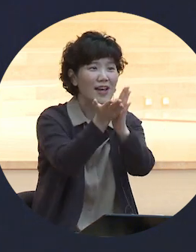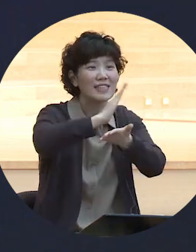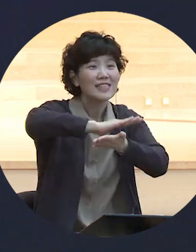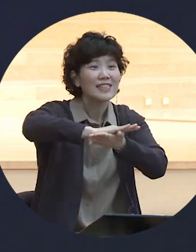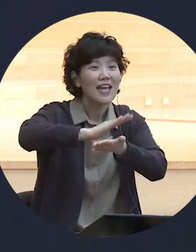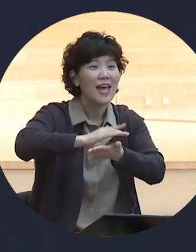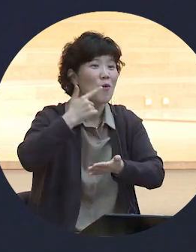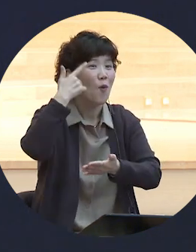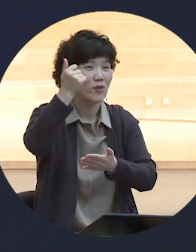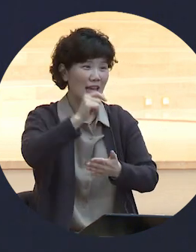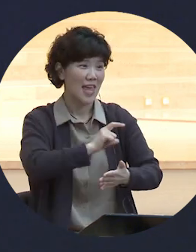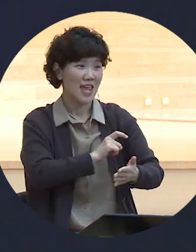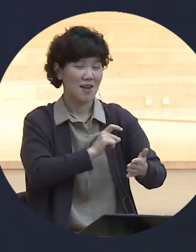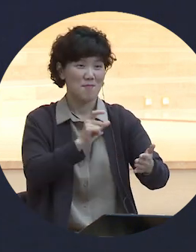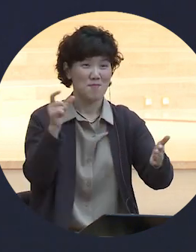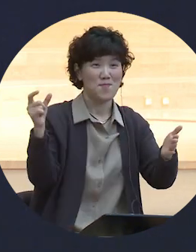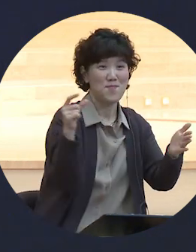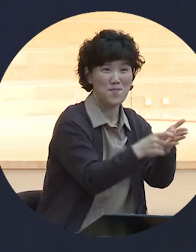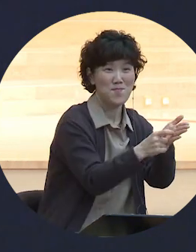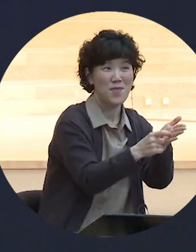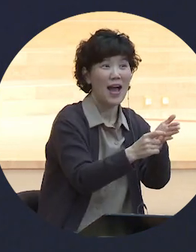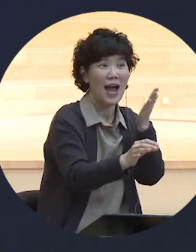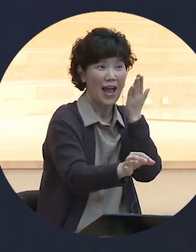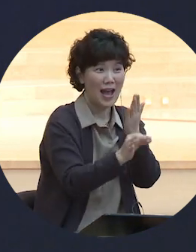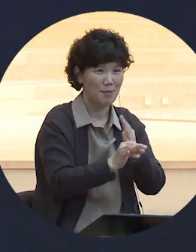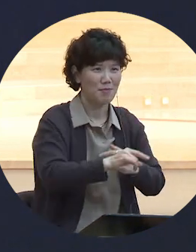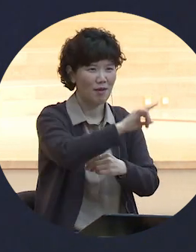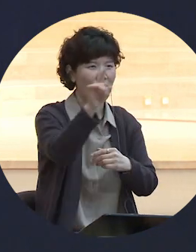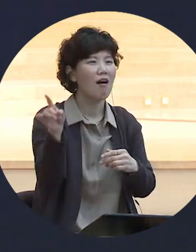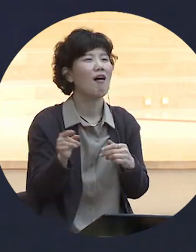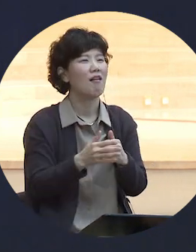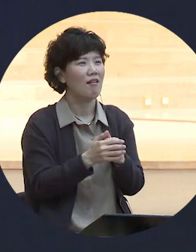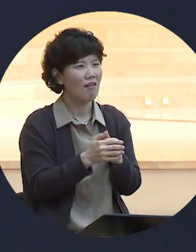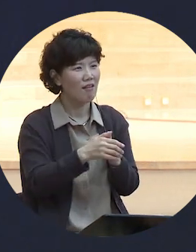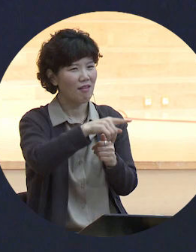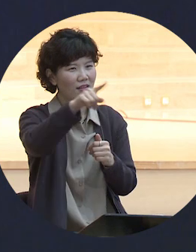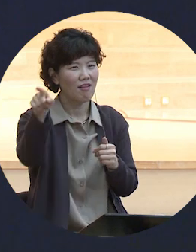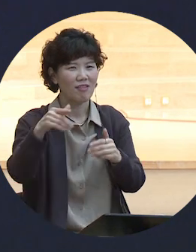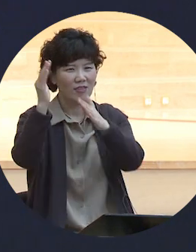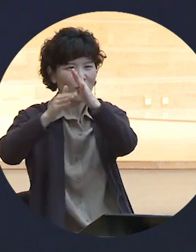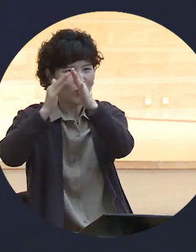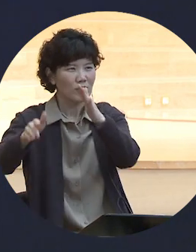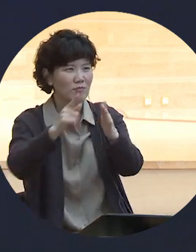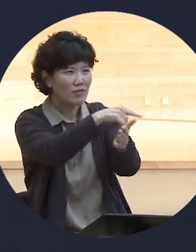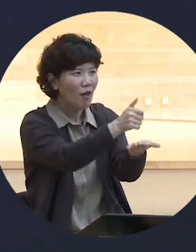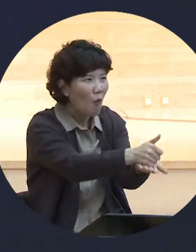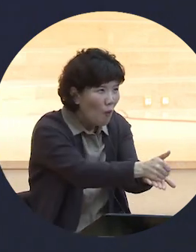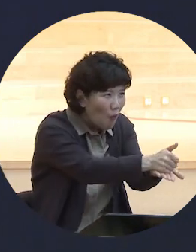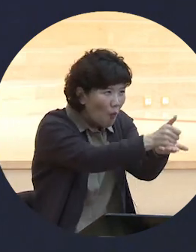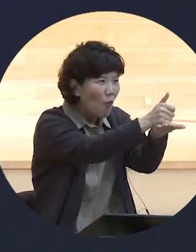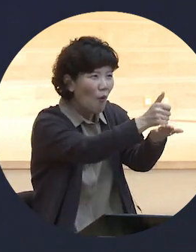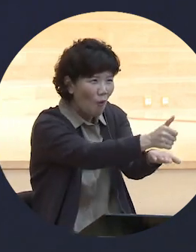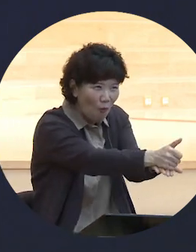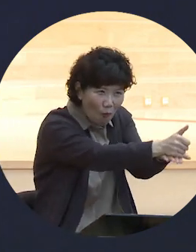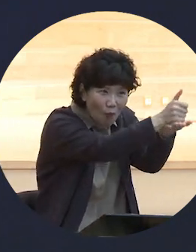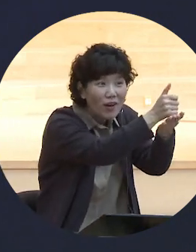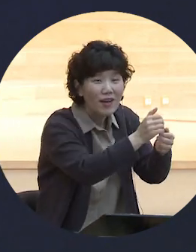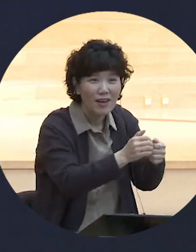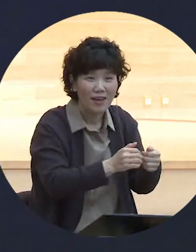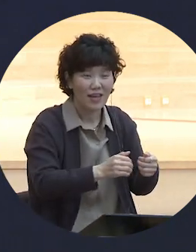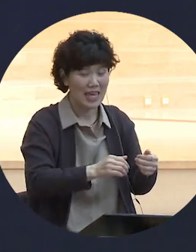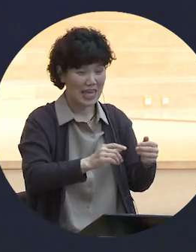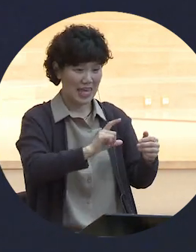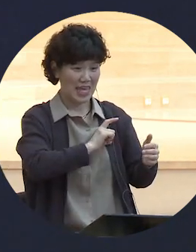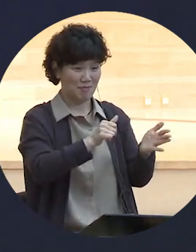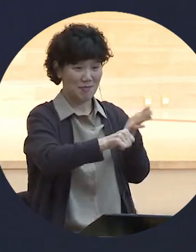목사 이름을 크게 적어 놓아야 담임 목사를 비롯해서 목회자를 존중히 여기고 귀히 여기고, 이름을